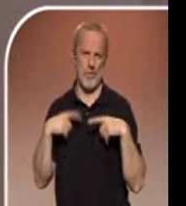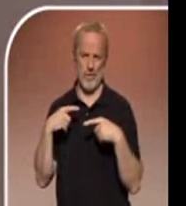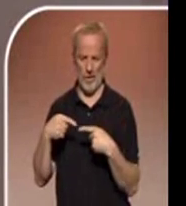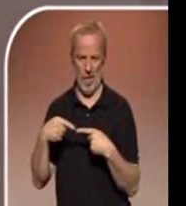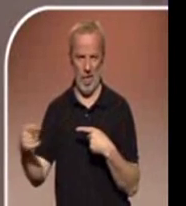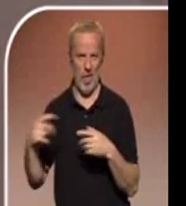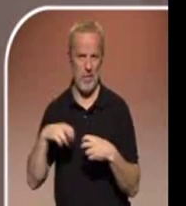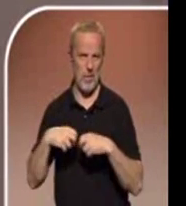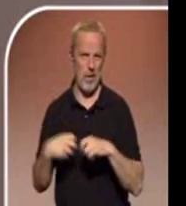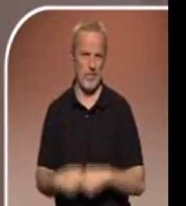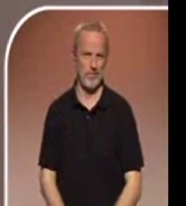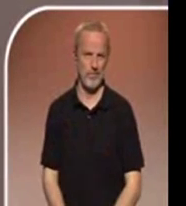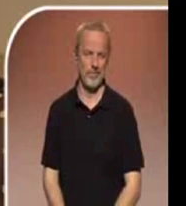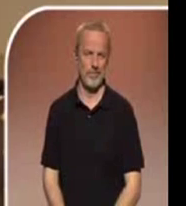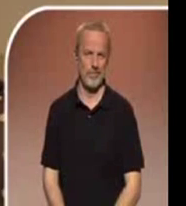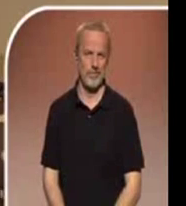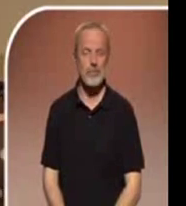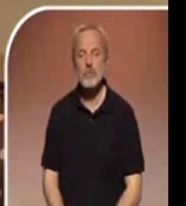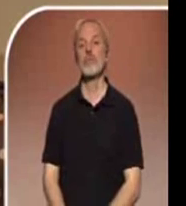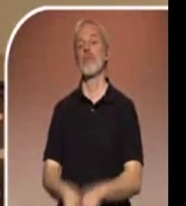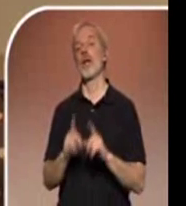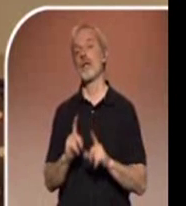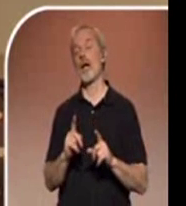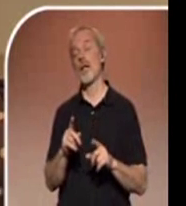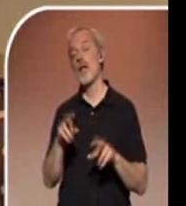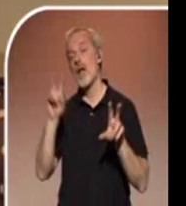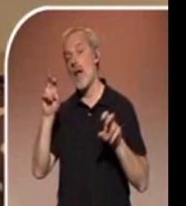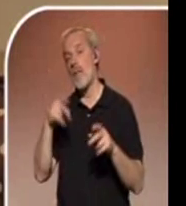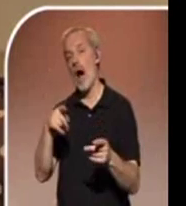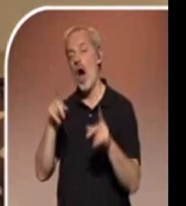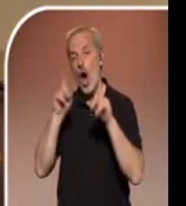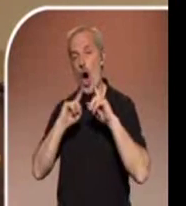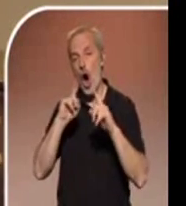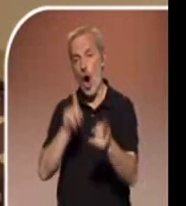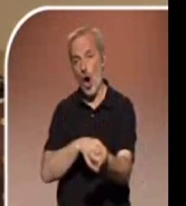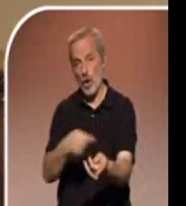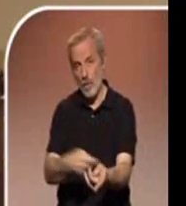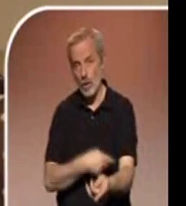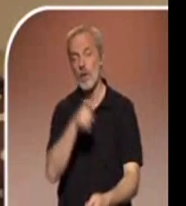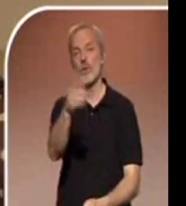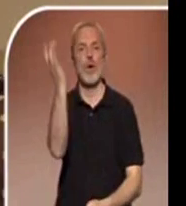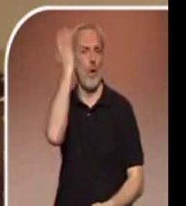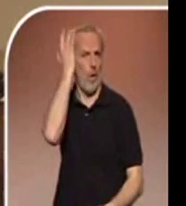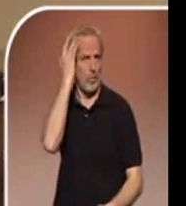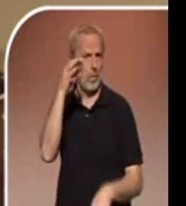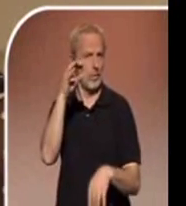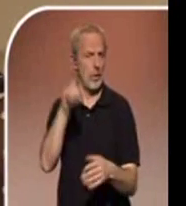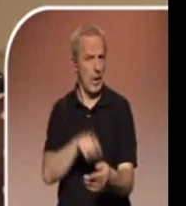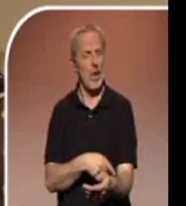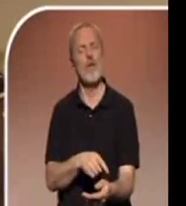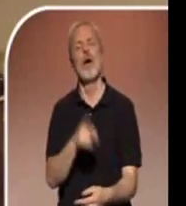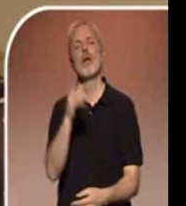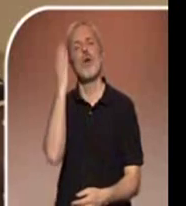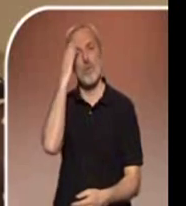životě. Kdybych se vrátila ještě k těm hormonům, tak jaký je váš názor jako hematologa na užívání